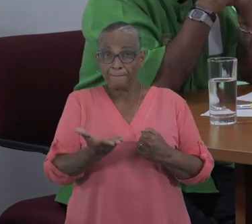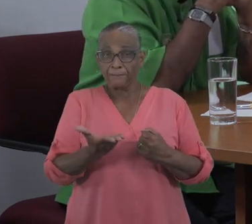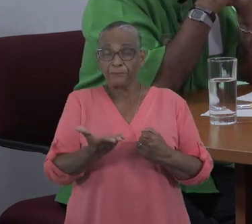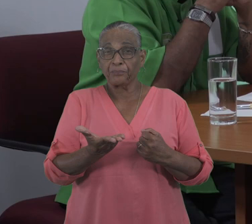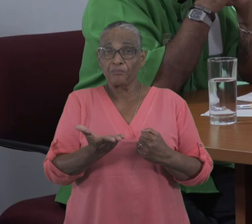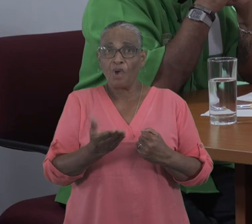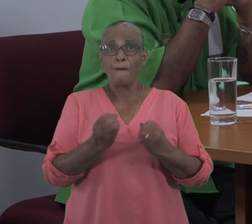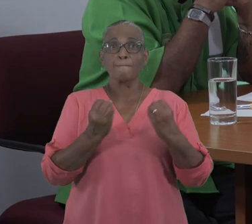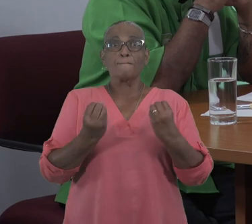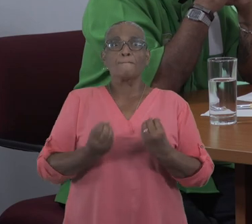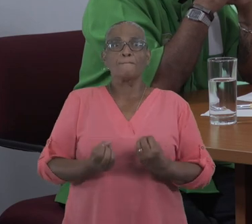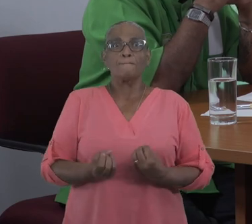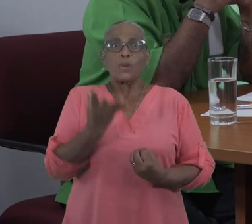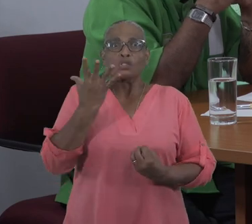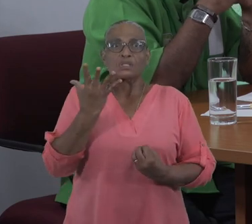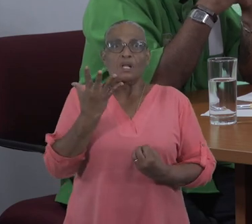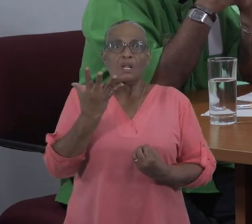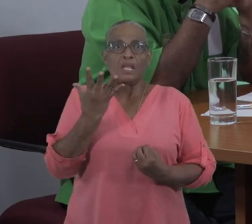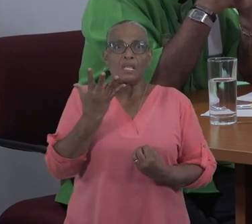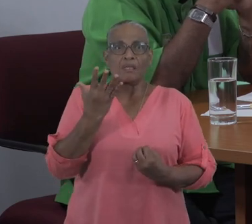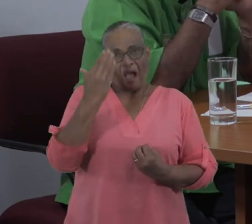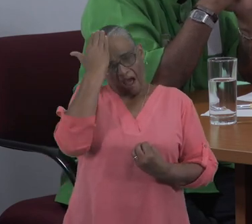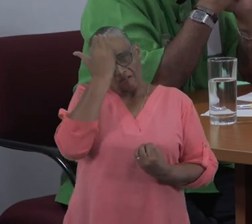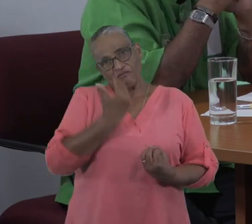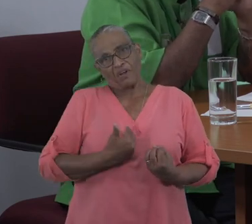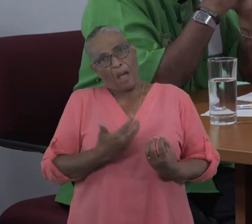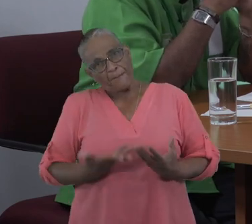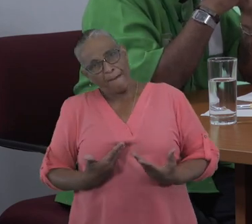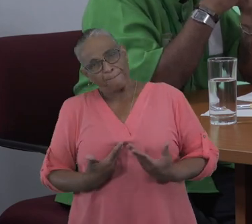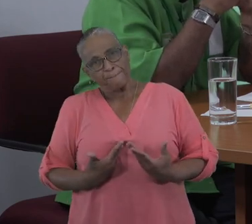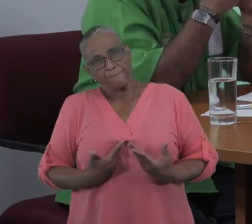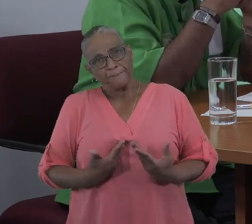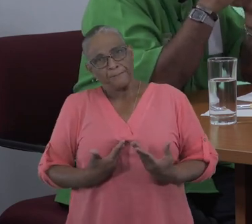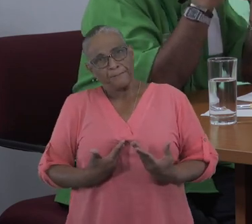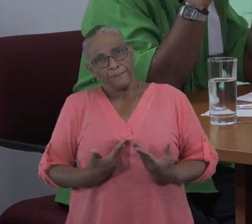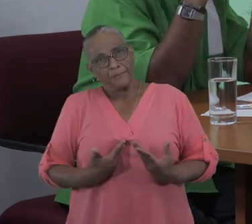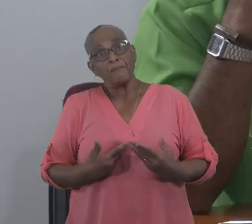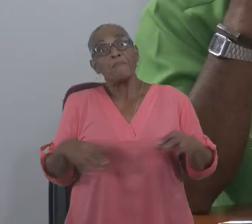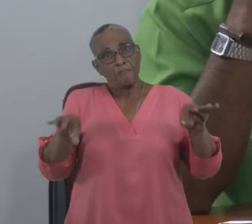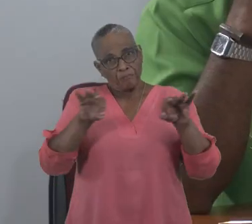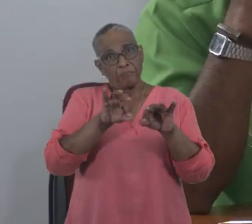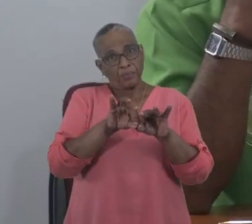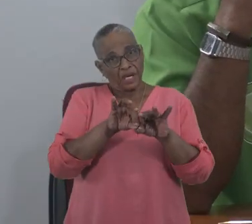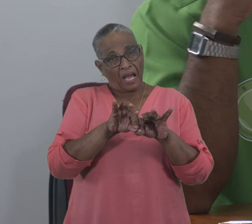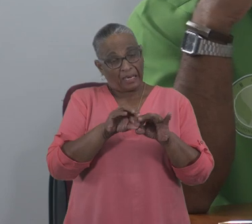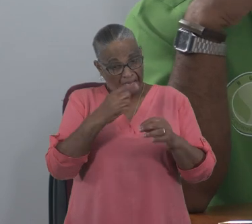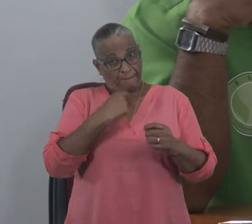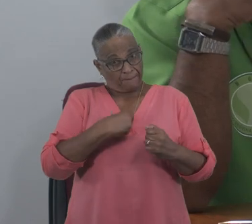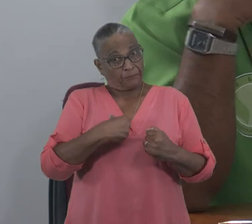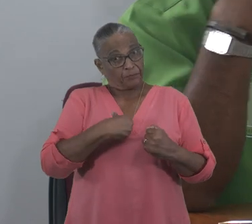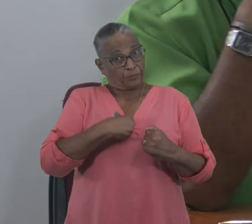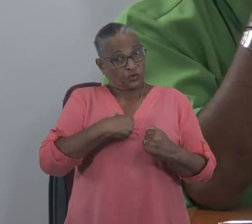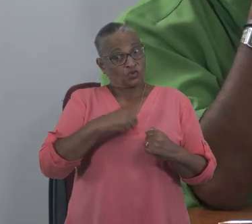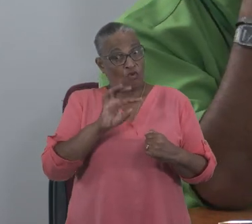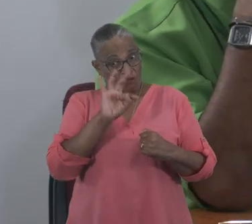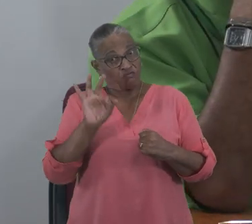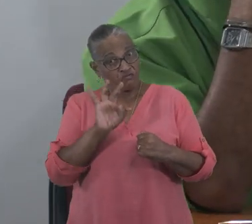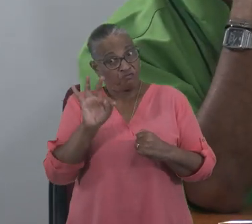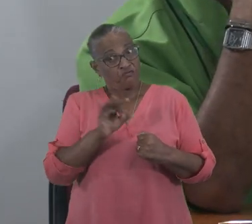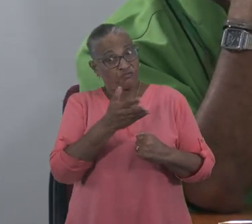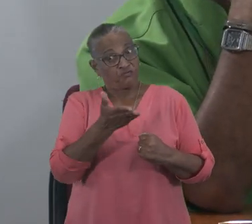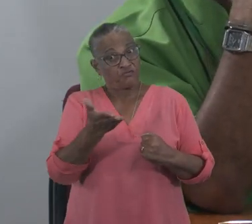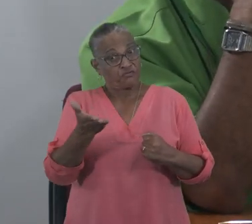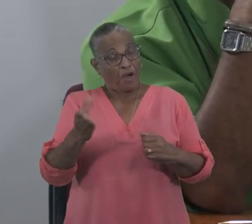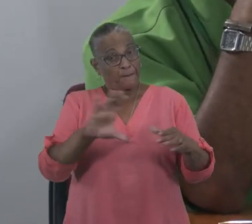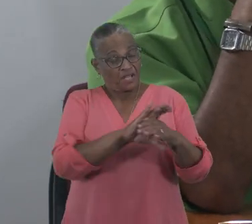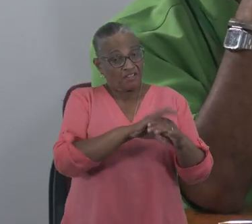Kotak je plotseling no de 1-7 verlamd. Is belangrijk dat jij als persoon, als